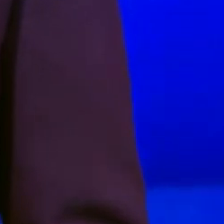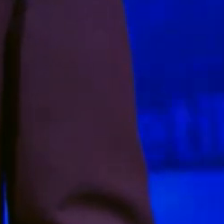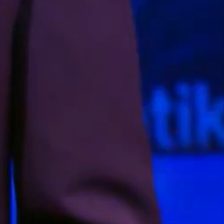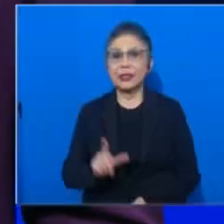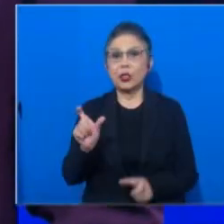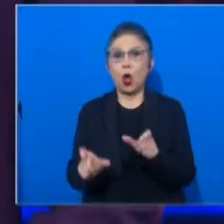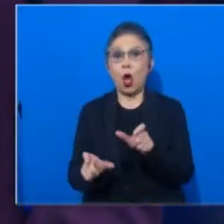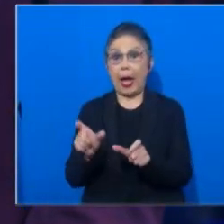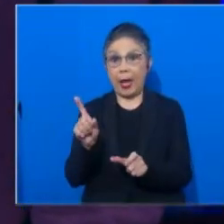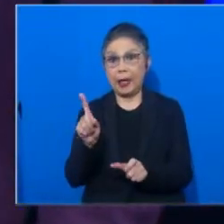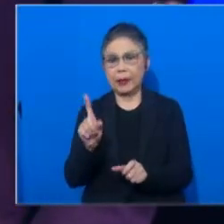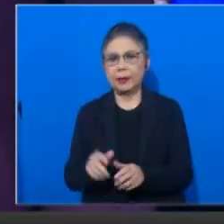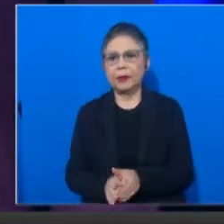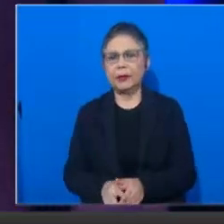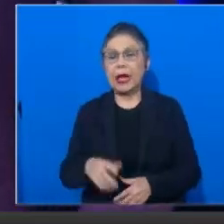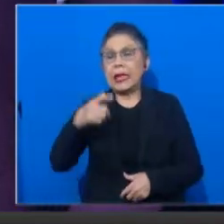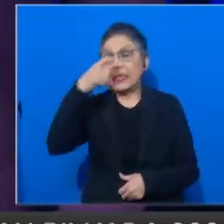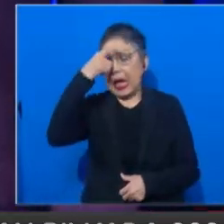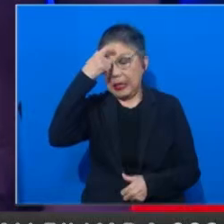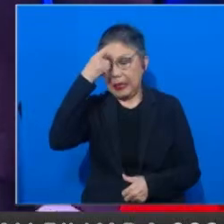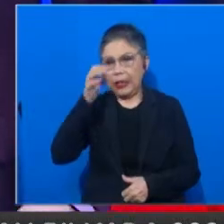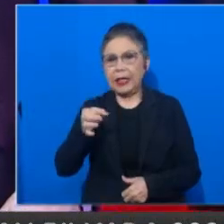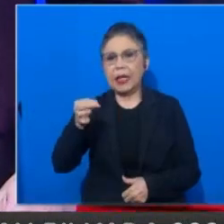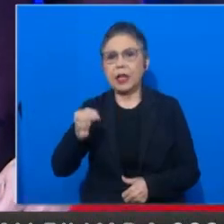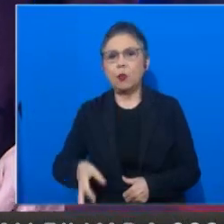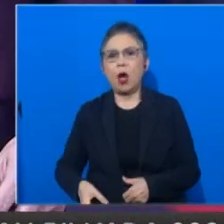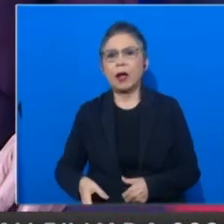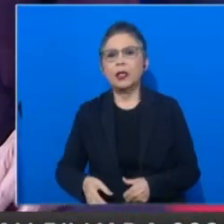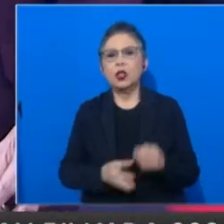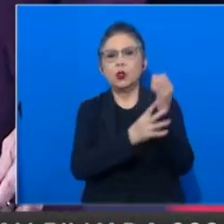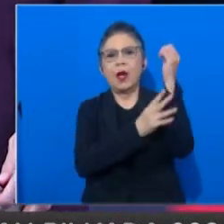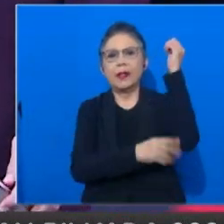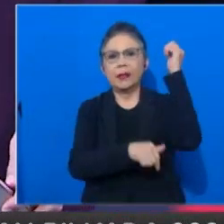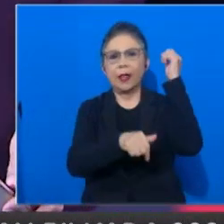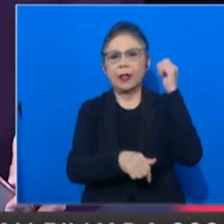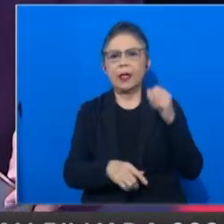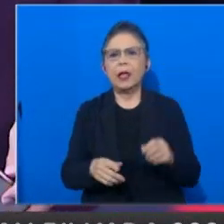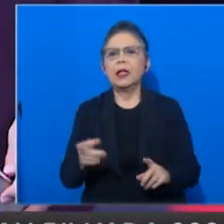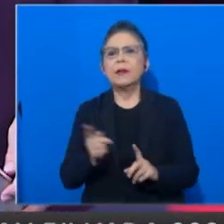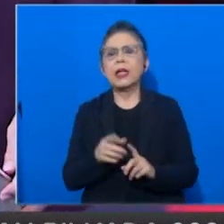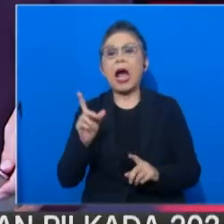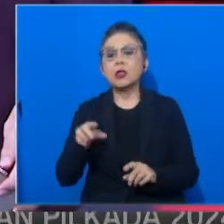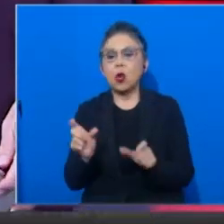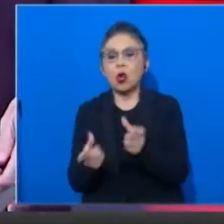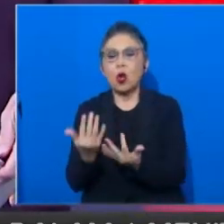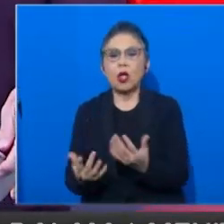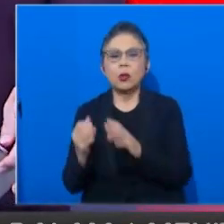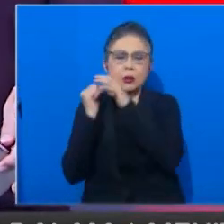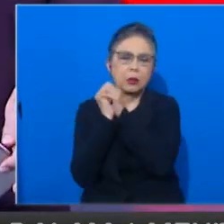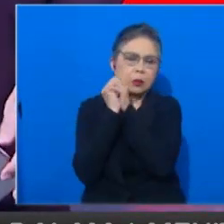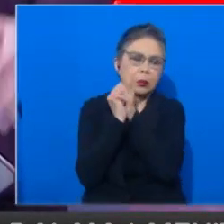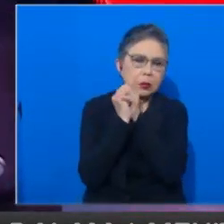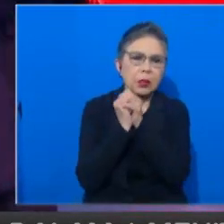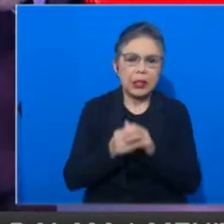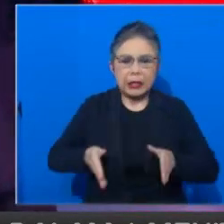Seorang warga yang sakit di Desa Muara Enim, Sumatera Selatan terpaksa digotong melintasi jalan berlumpur sejauh 1